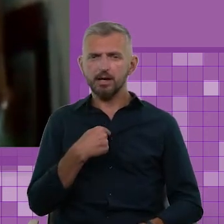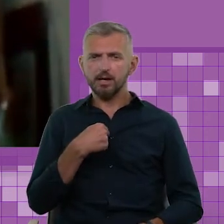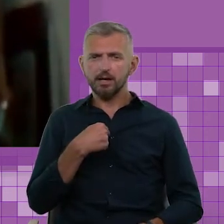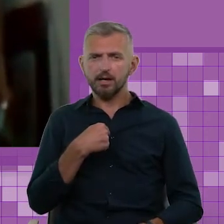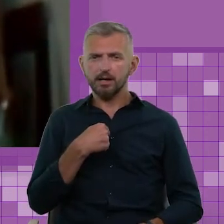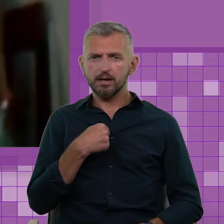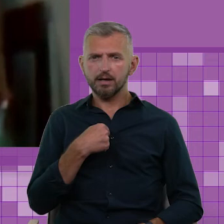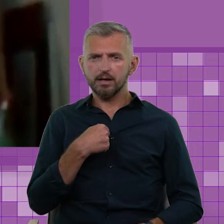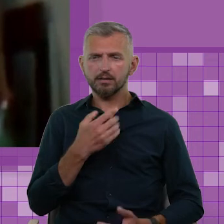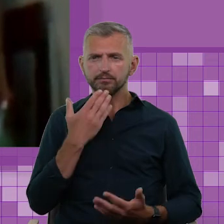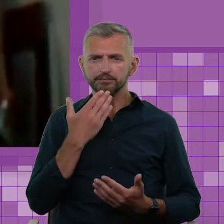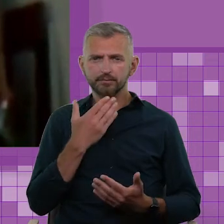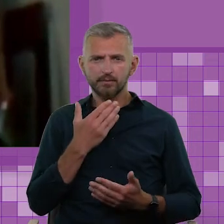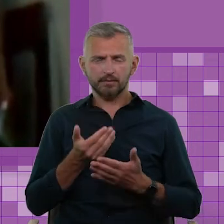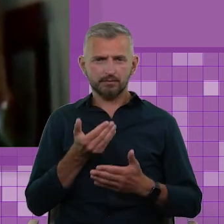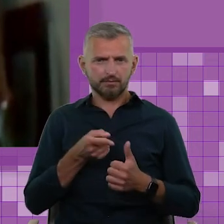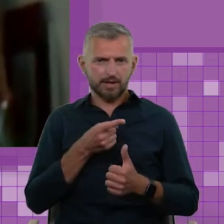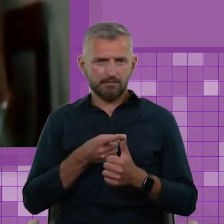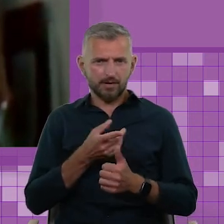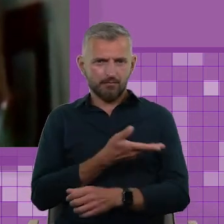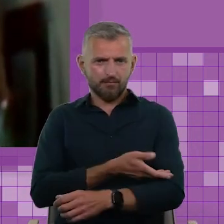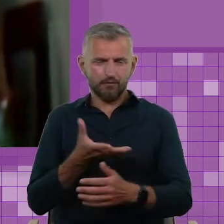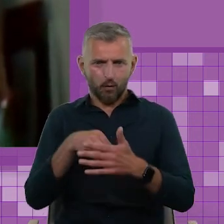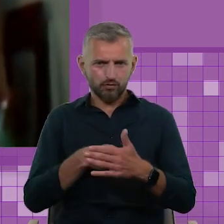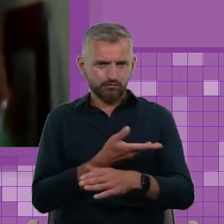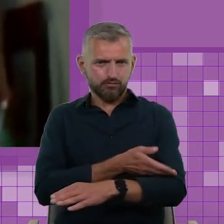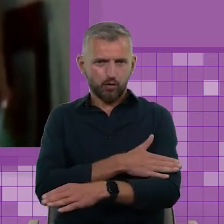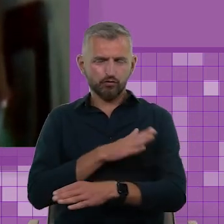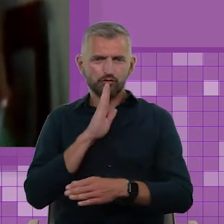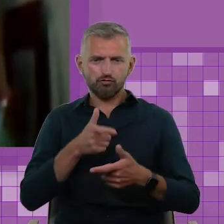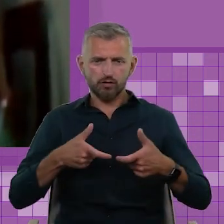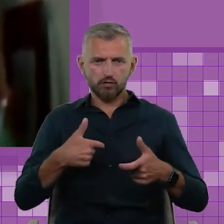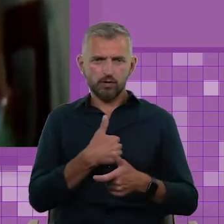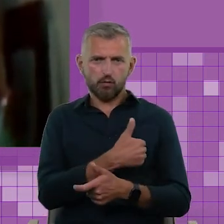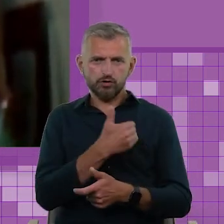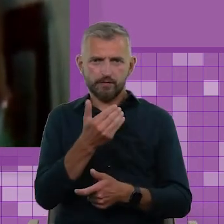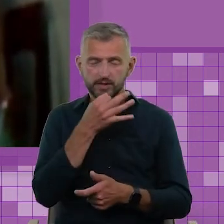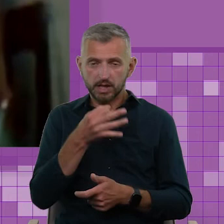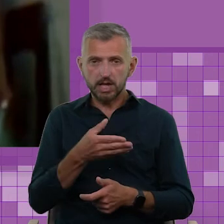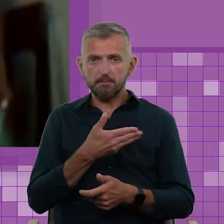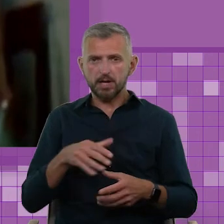до польського жіночого конгресу. І ми хочемо сказати вам, ми з вами.